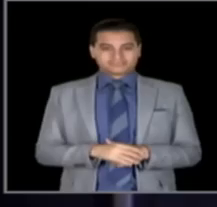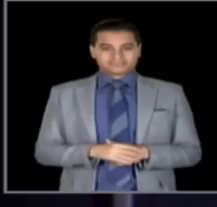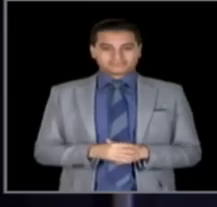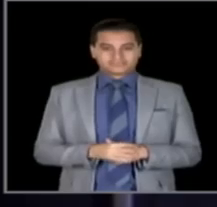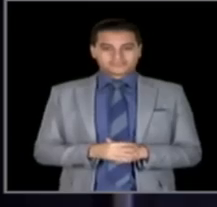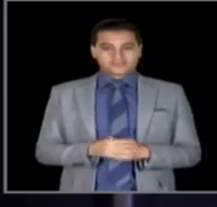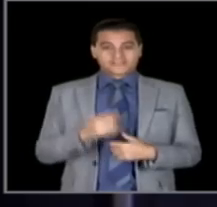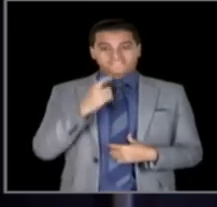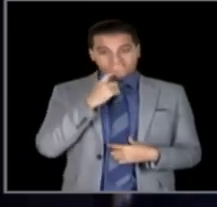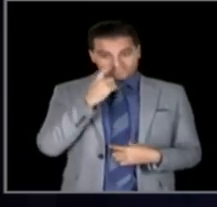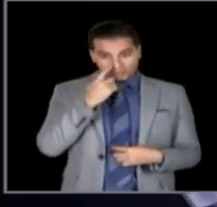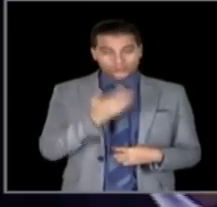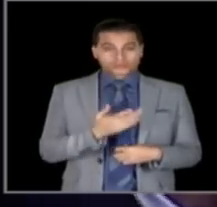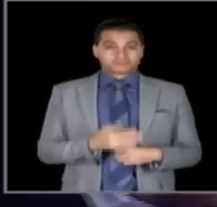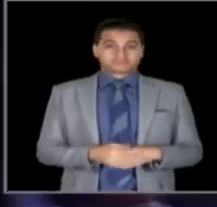فنون،